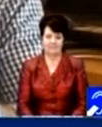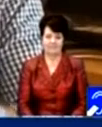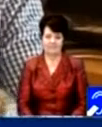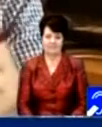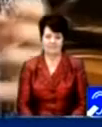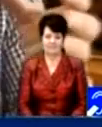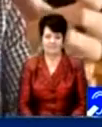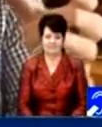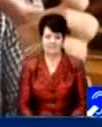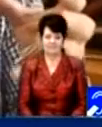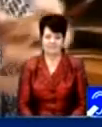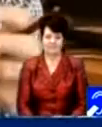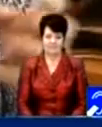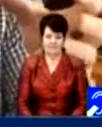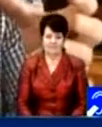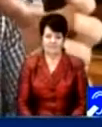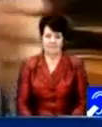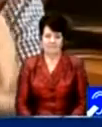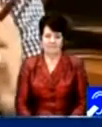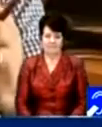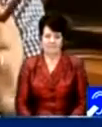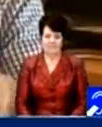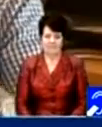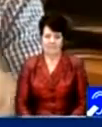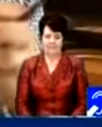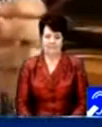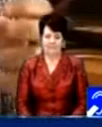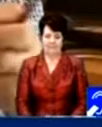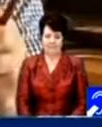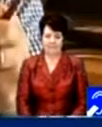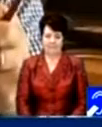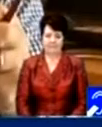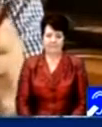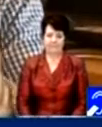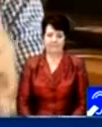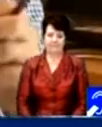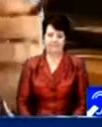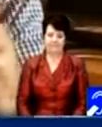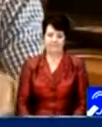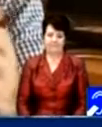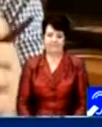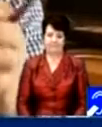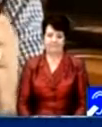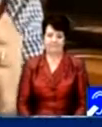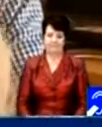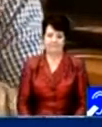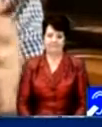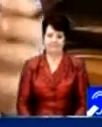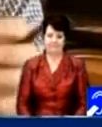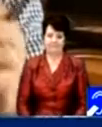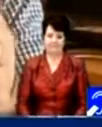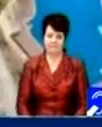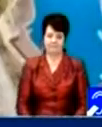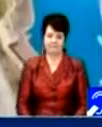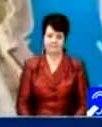μας έδωσε μια διάρκεια στον χρόνο πλέον των αφήξεων των επισκεπτών στην